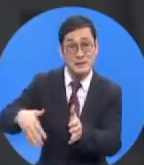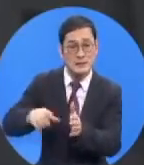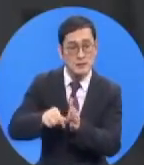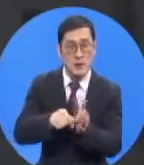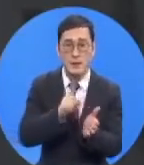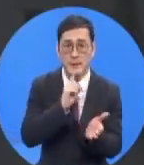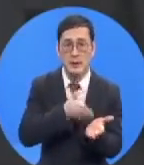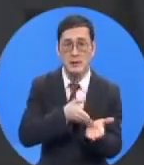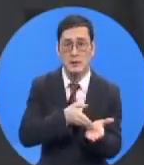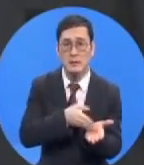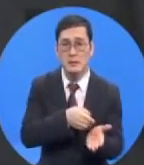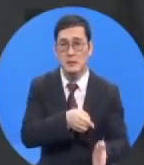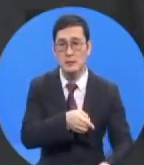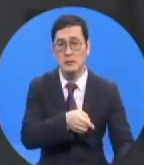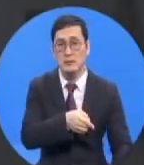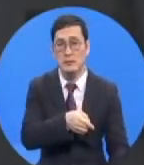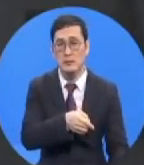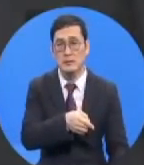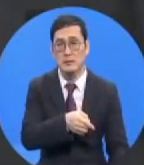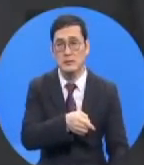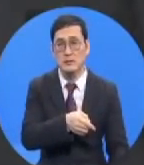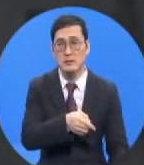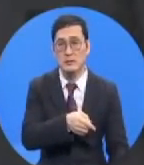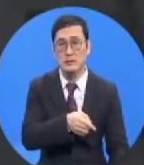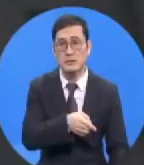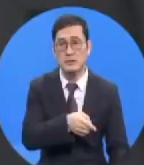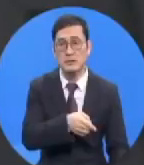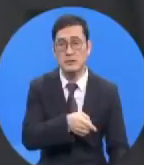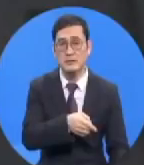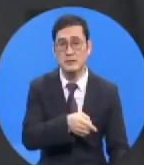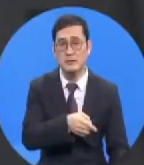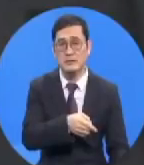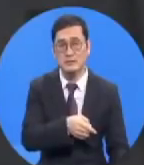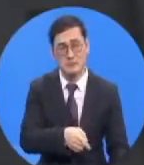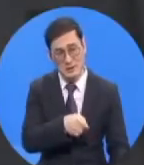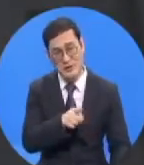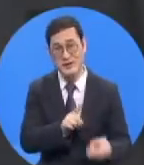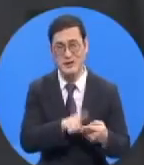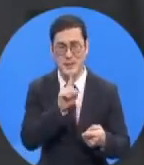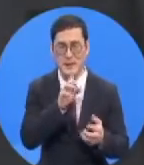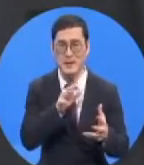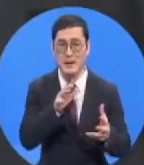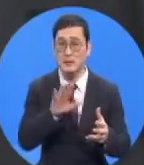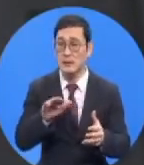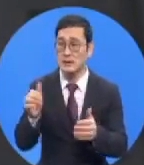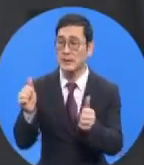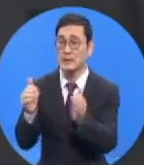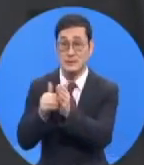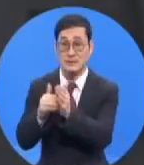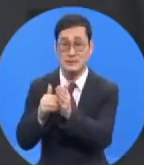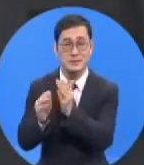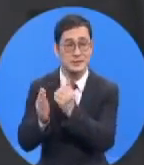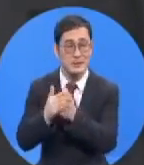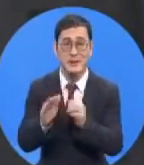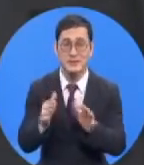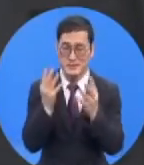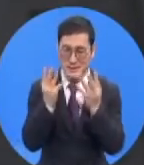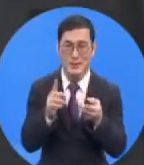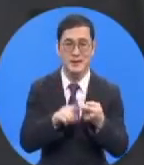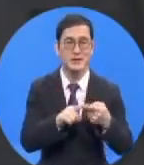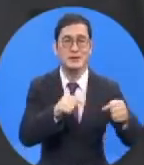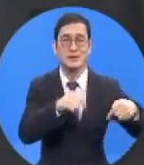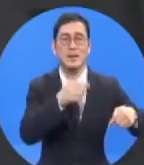전이었기 때문에 사면에 대한 자격 요건이 안 갖춰져 있었어요. 하지만 오늘부터 이제 사면 조건을 완벽하게 갖추게 된 건데